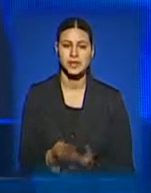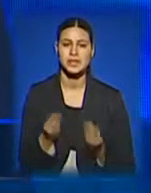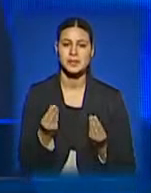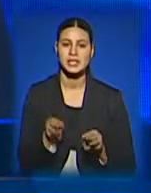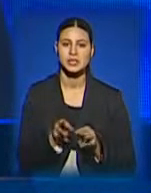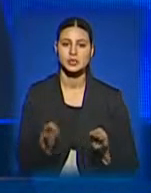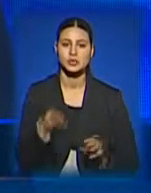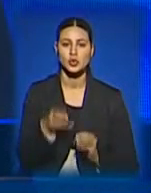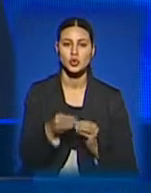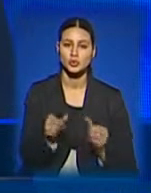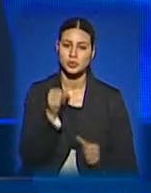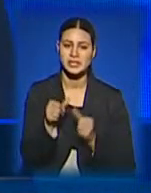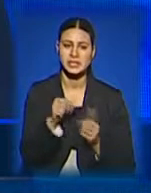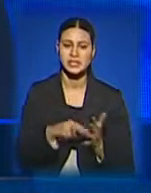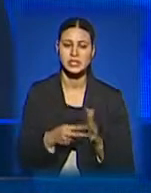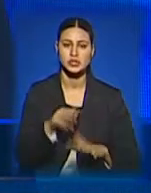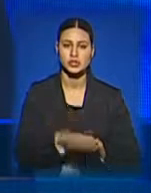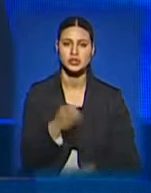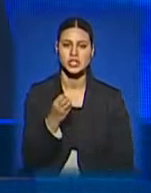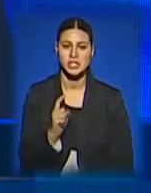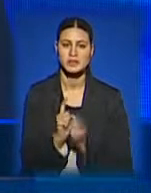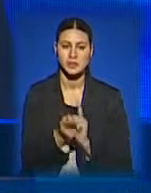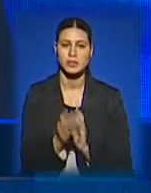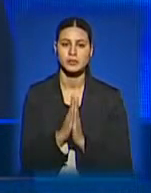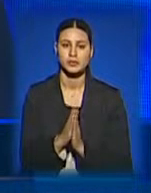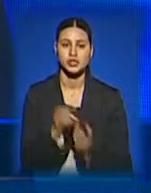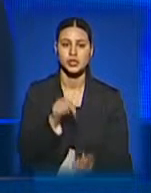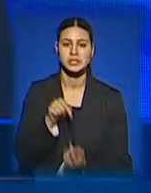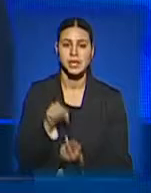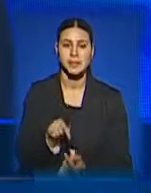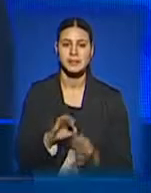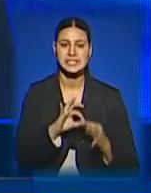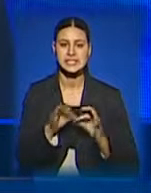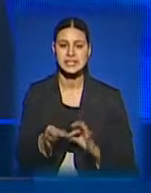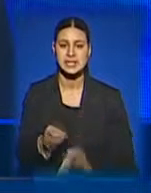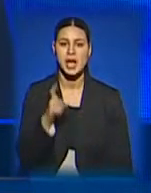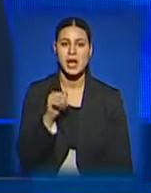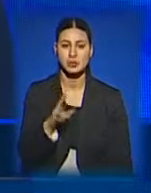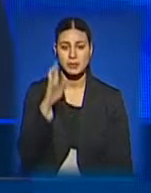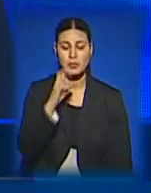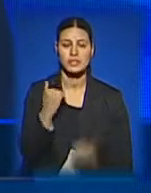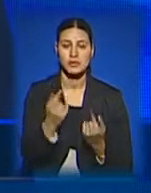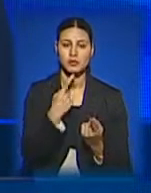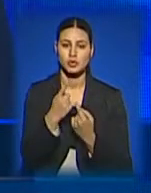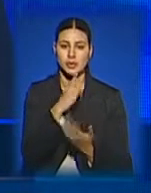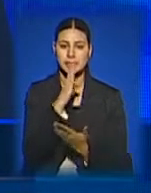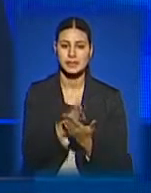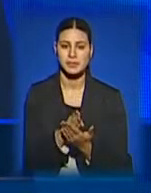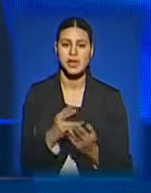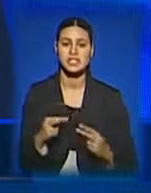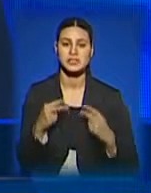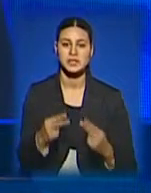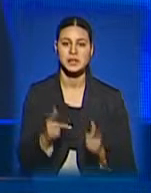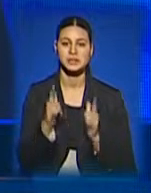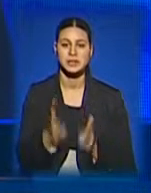ფინანსთა მინისტრი 2015 წლის ბიუჯეტში მორიგცვლილებებს ითხოვს შესაბამისი წინადადებით ხადურმა მთავრობას დღევანდელ სხდომაზე მიმართა.